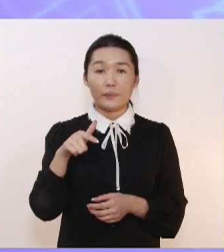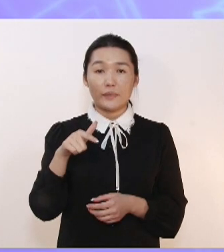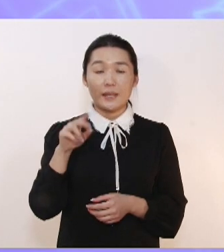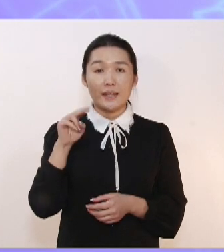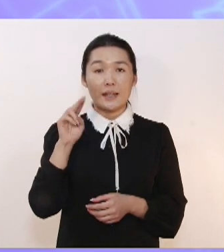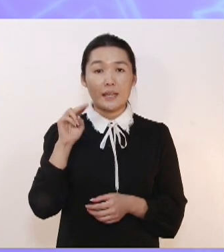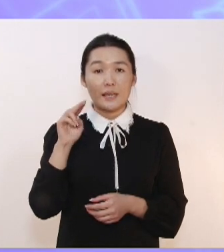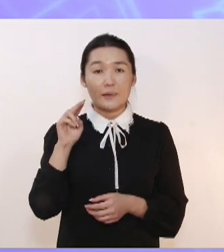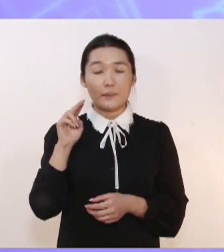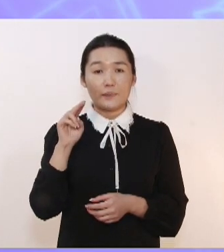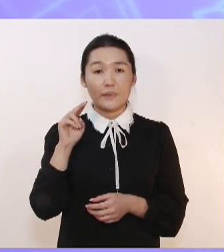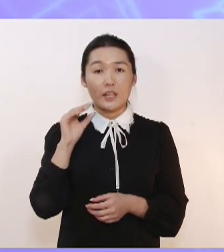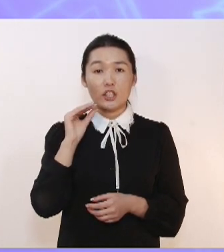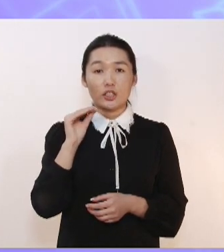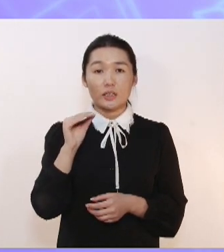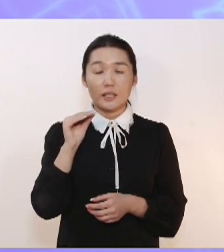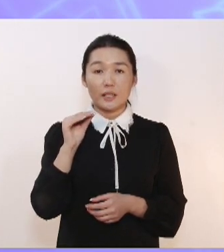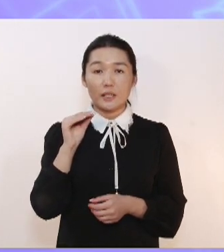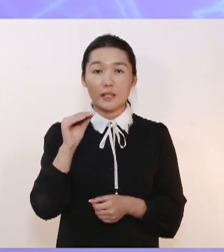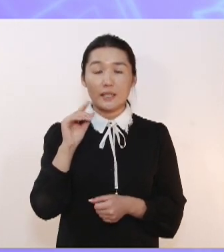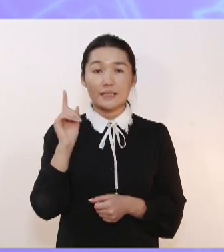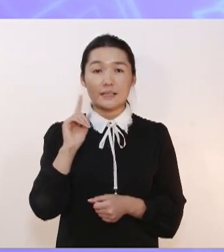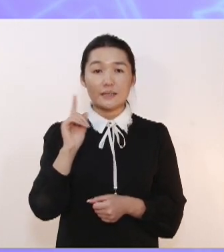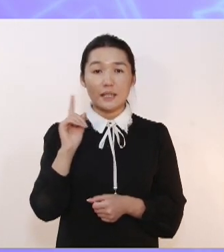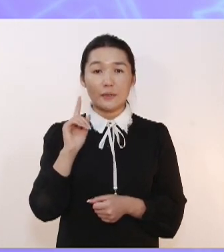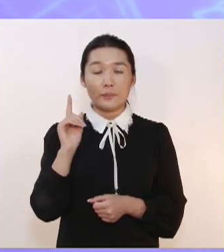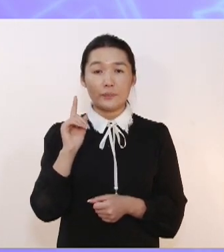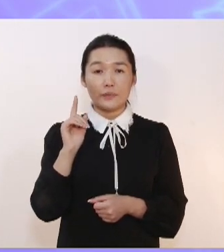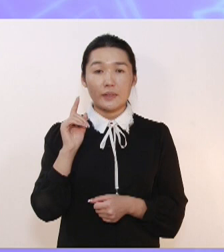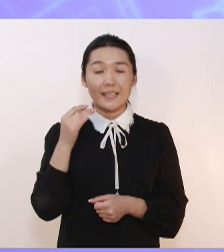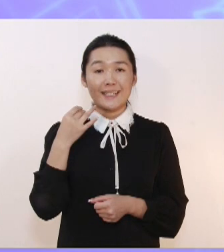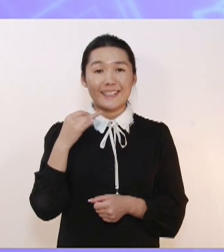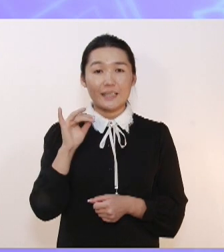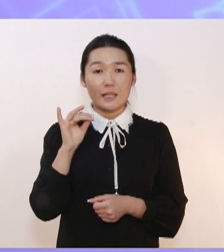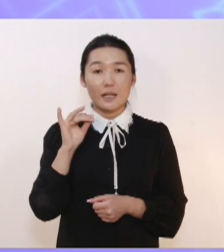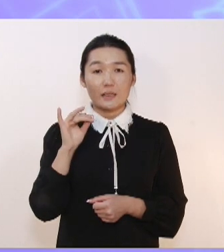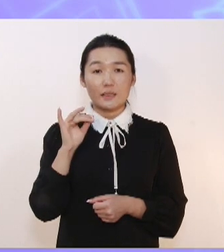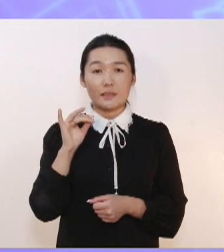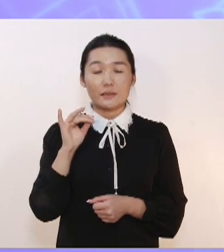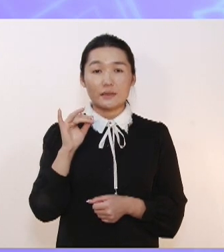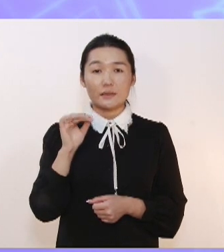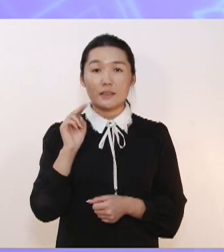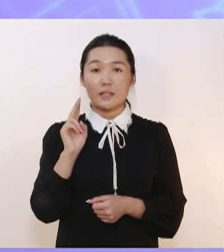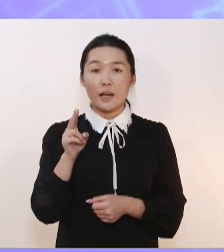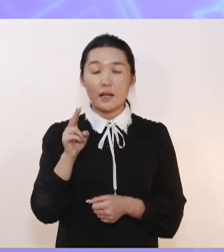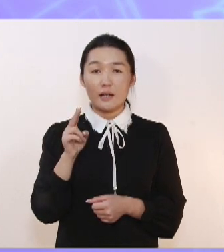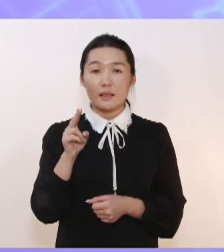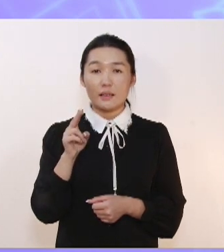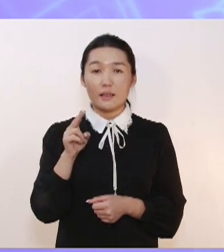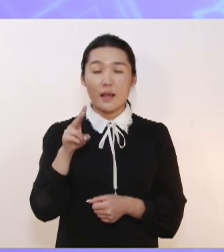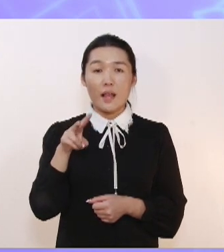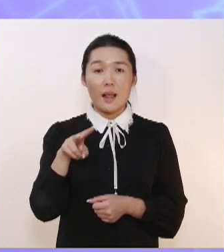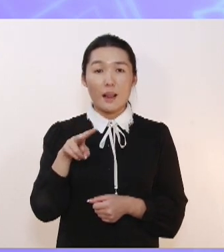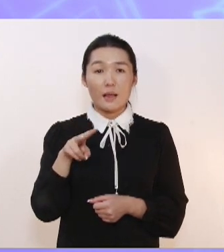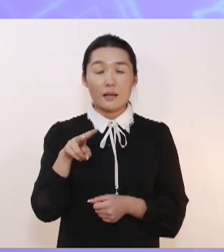Д, Ж, З, И краткая, К,